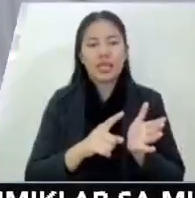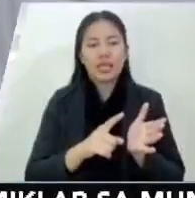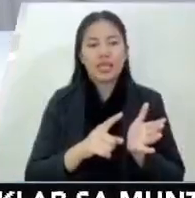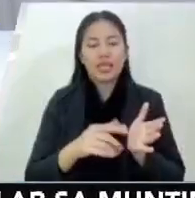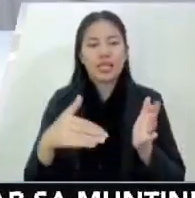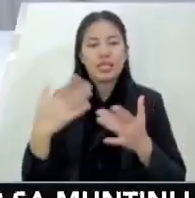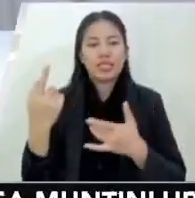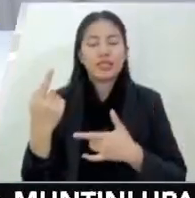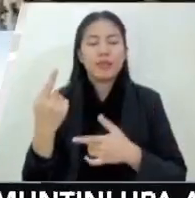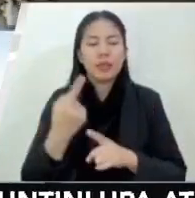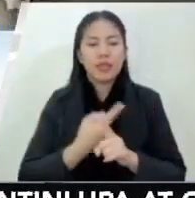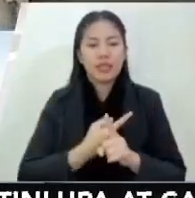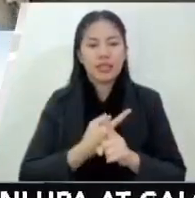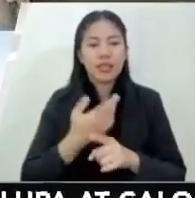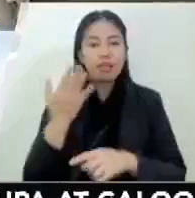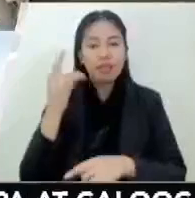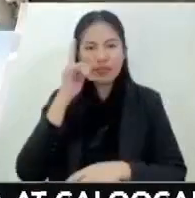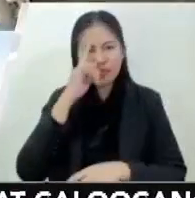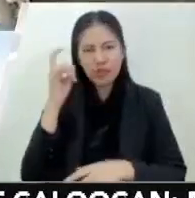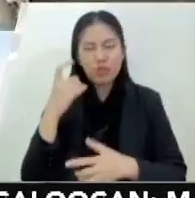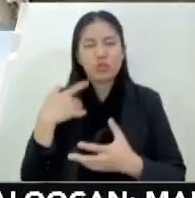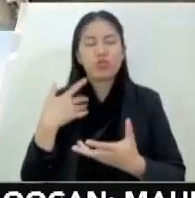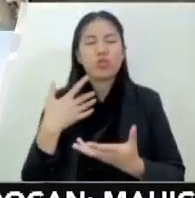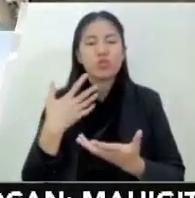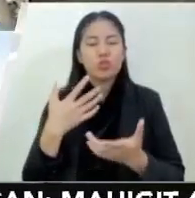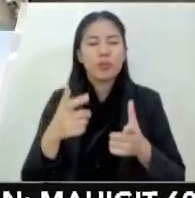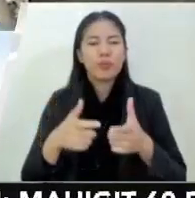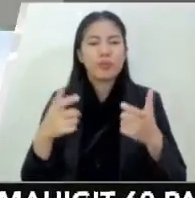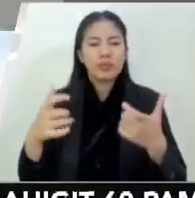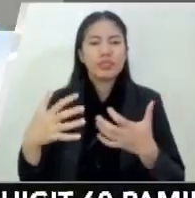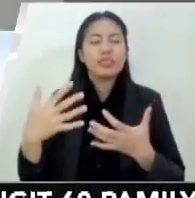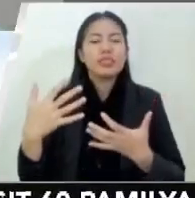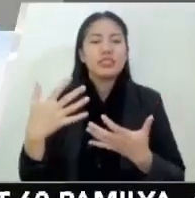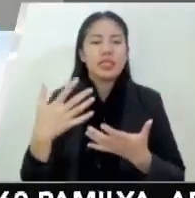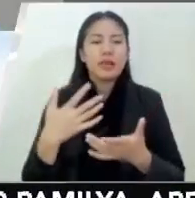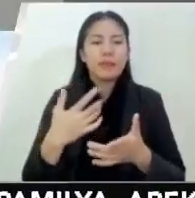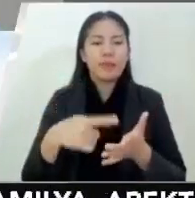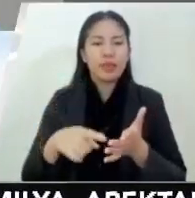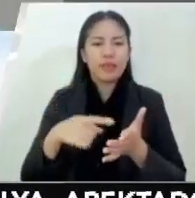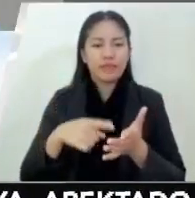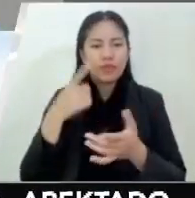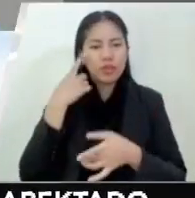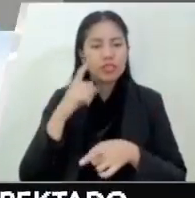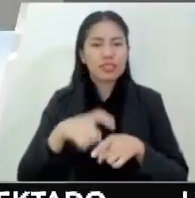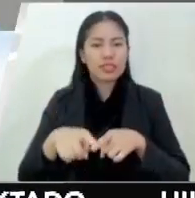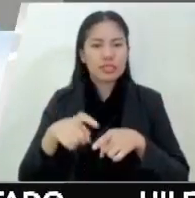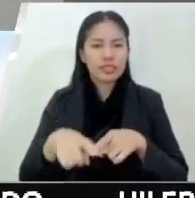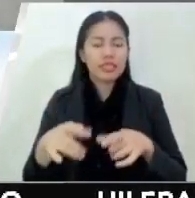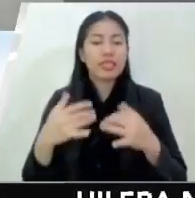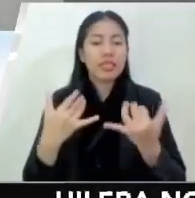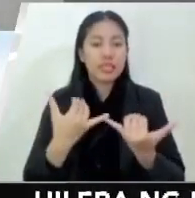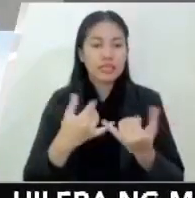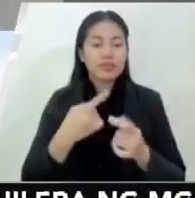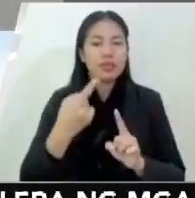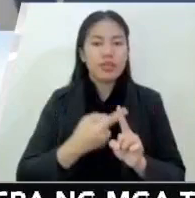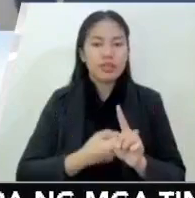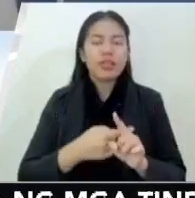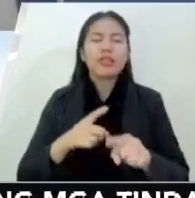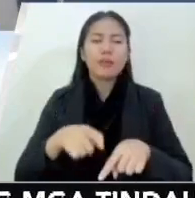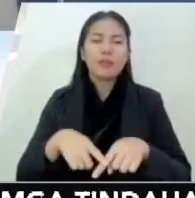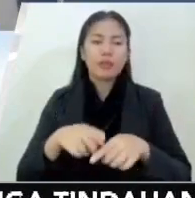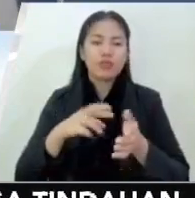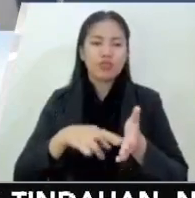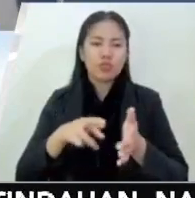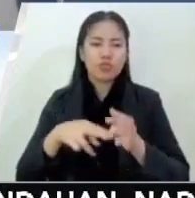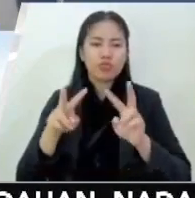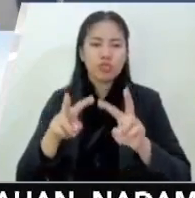na singil sa kuryente ngayong Pebrero ayon sa Energy Regulatory Commission. Depende sa resulta ng pag-aaral ng ERC, baka masundan